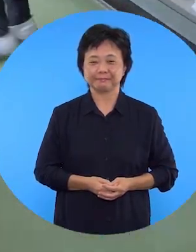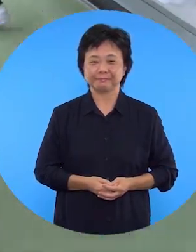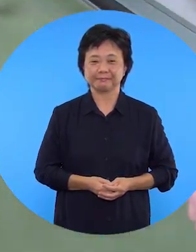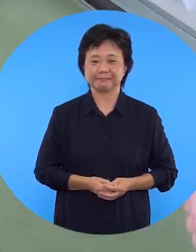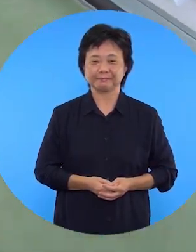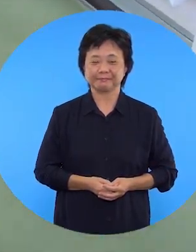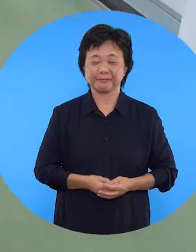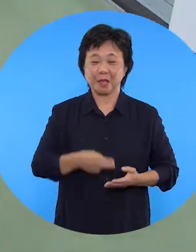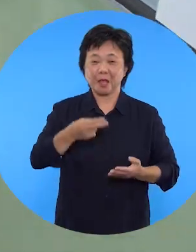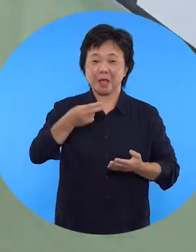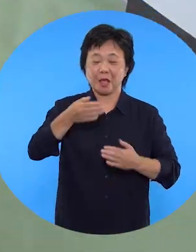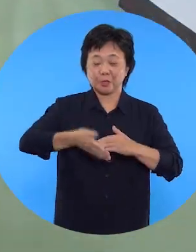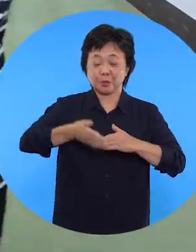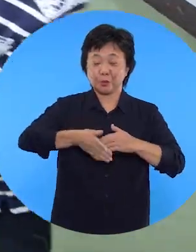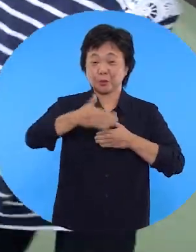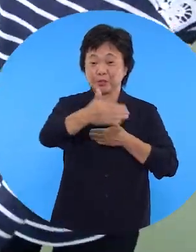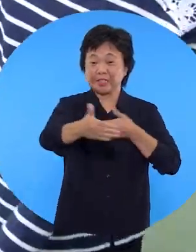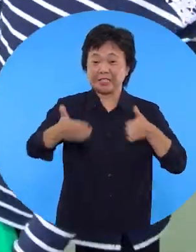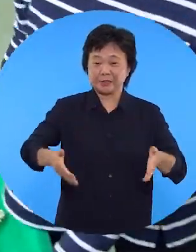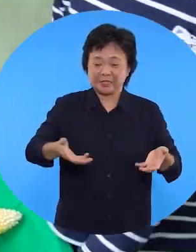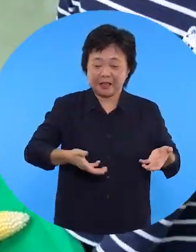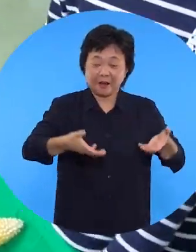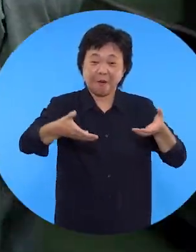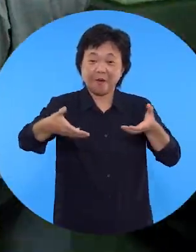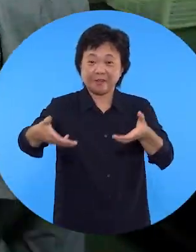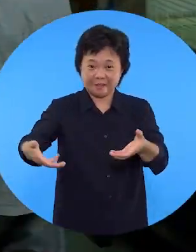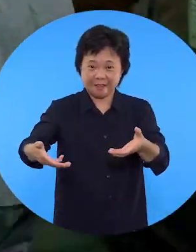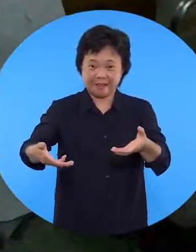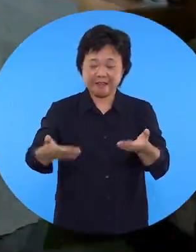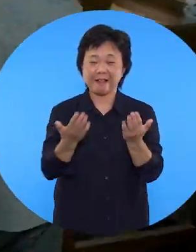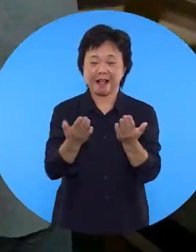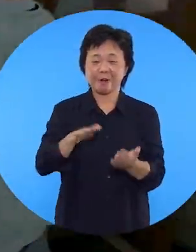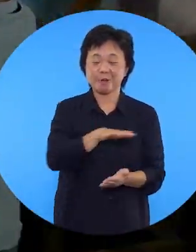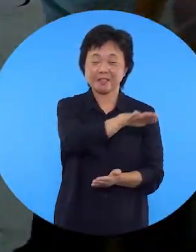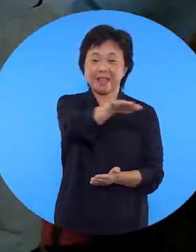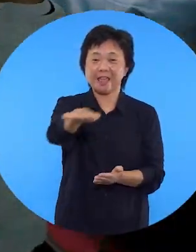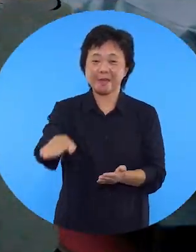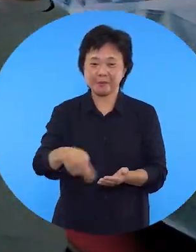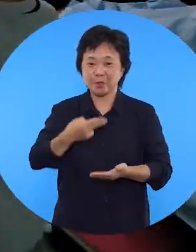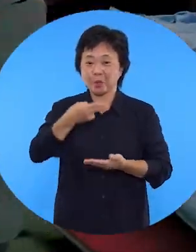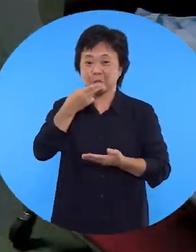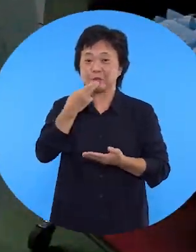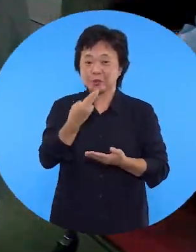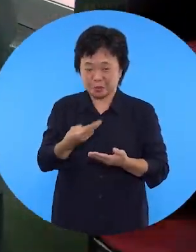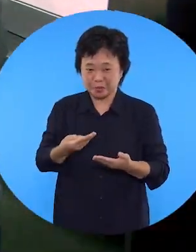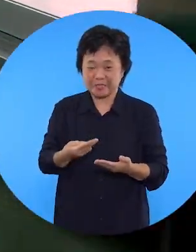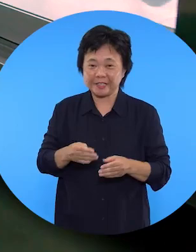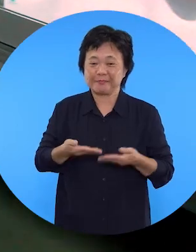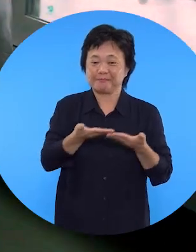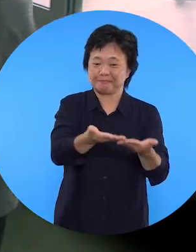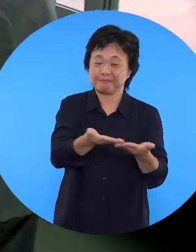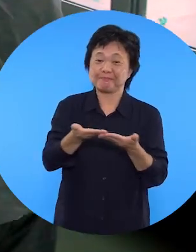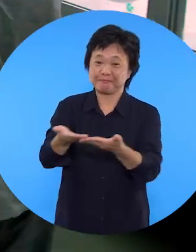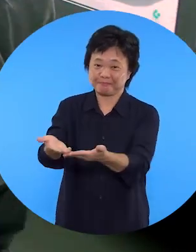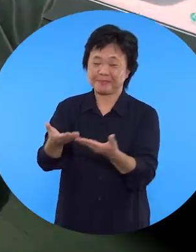そして給食室に運び茹でて全校児童の給食に加えてもらいます